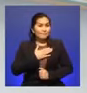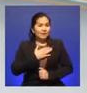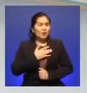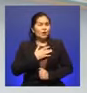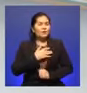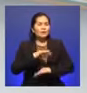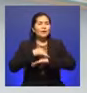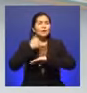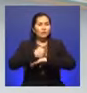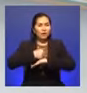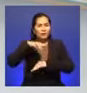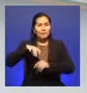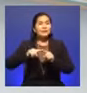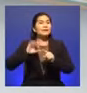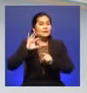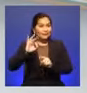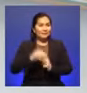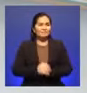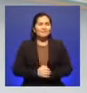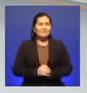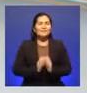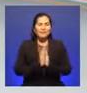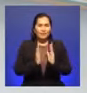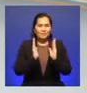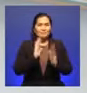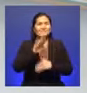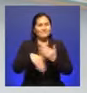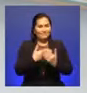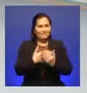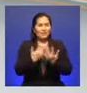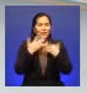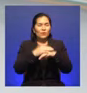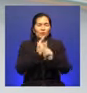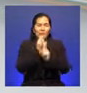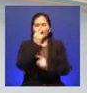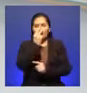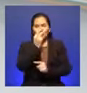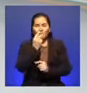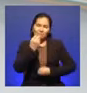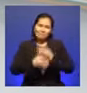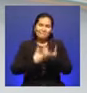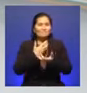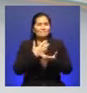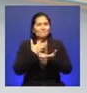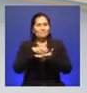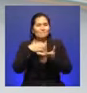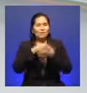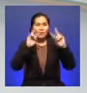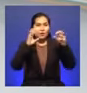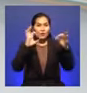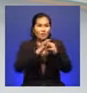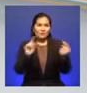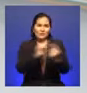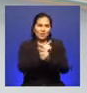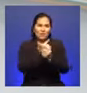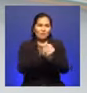ผู้อำนวยการสำนักก้าวก็คงต้องขอขอบพระคุณทุกท่านอีกครั้งที่ร่วมติดตามแลกเปลี่ยนในหัวข้อเรื่องความเป็นธรรมท